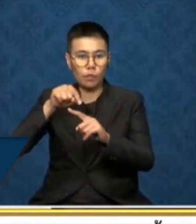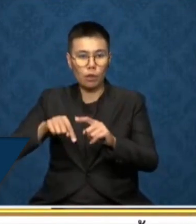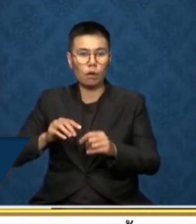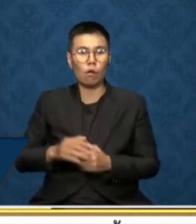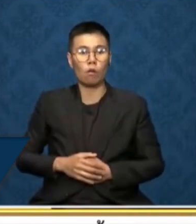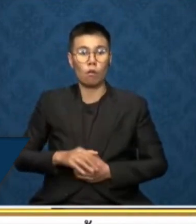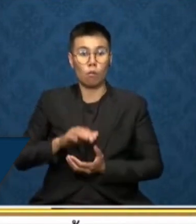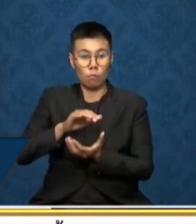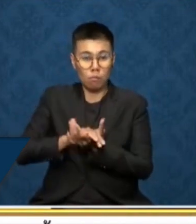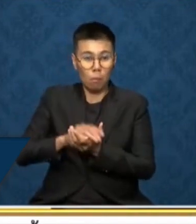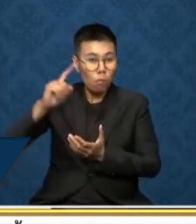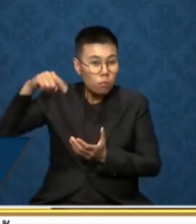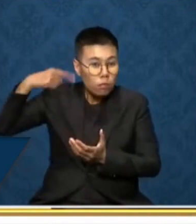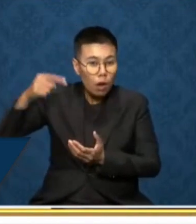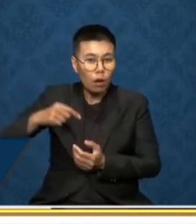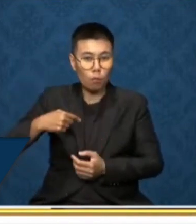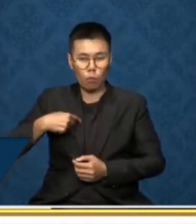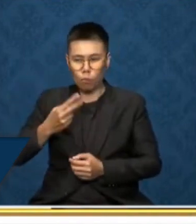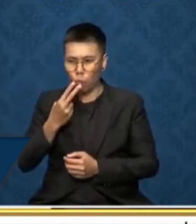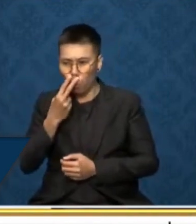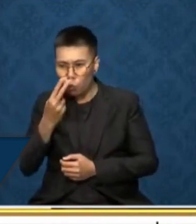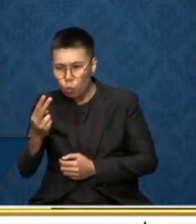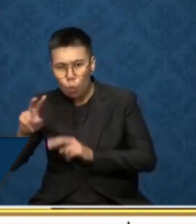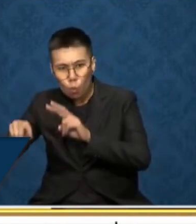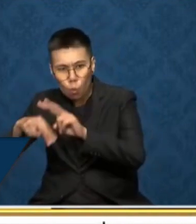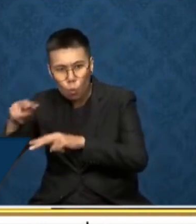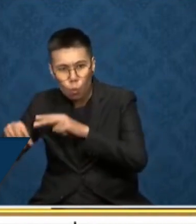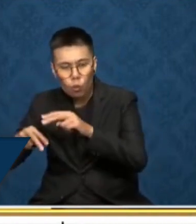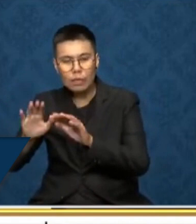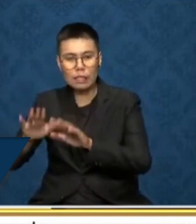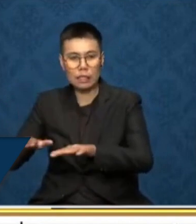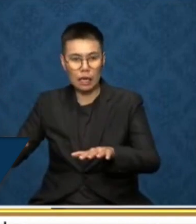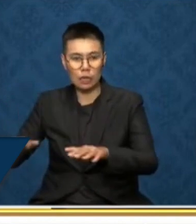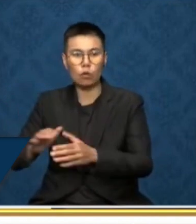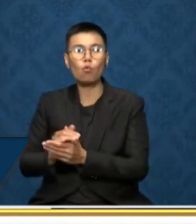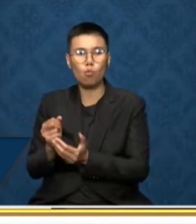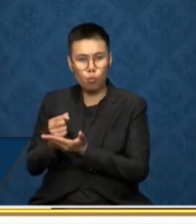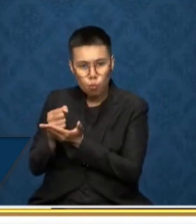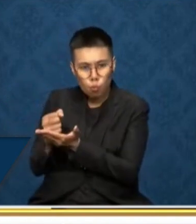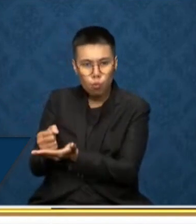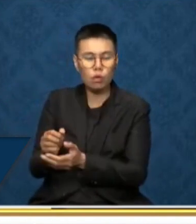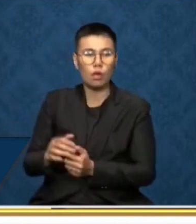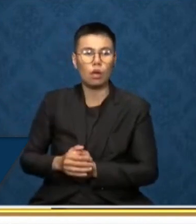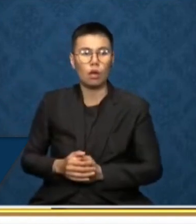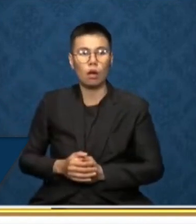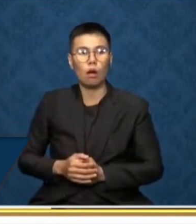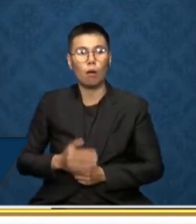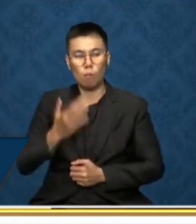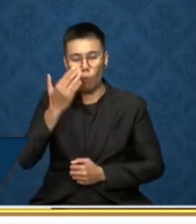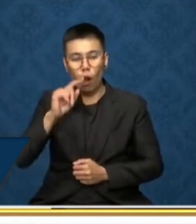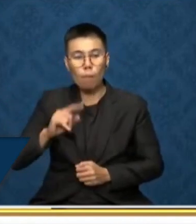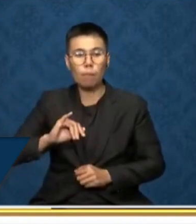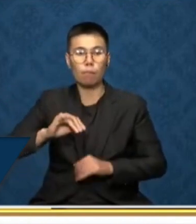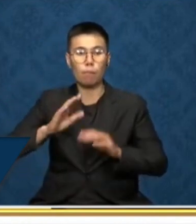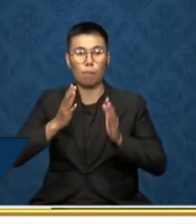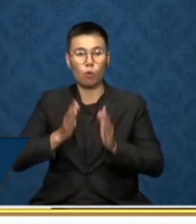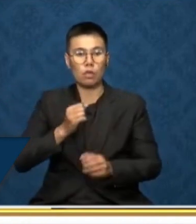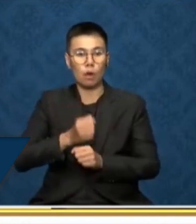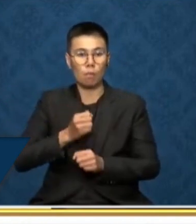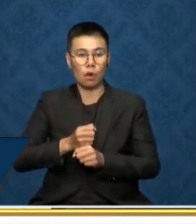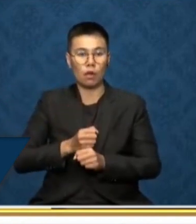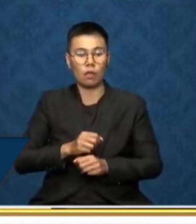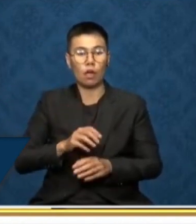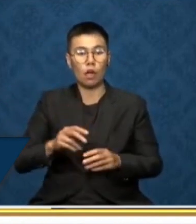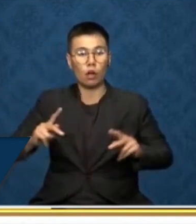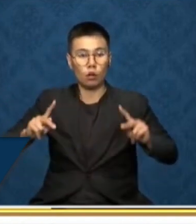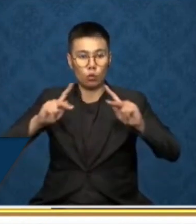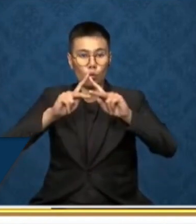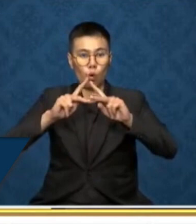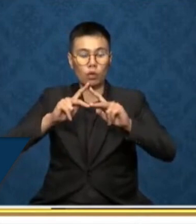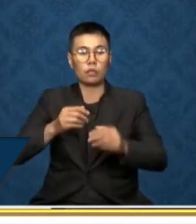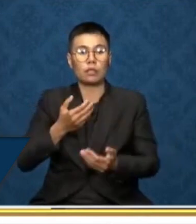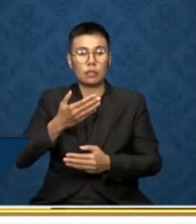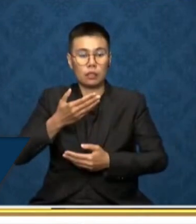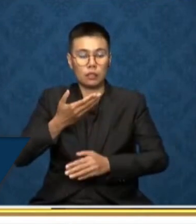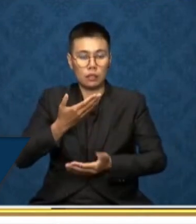าม